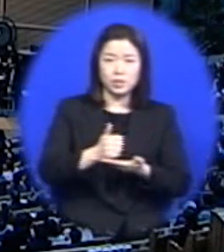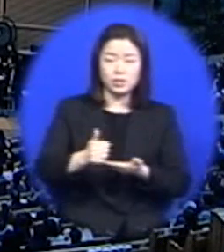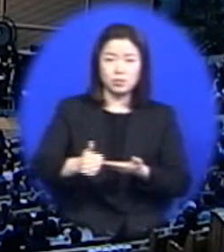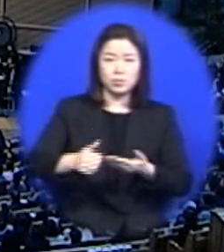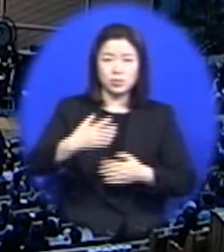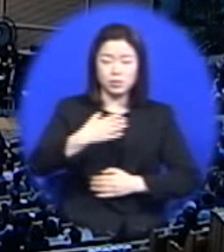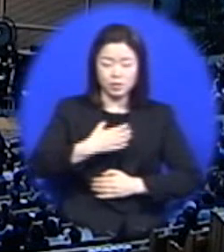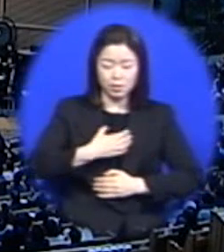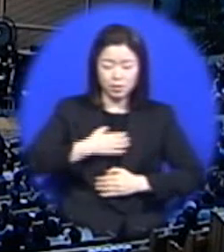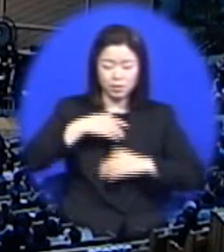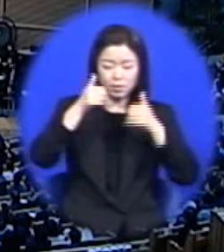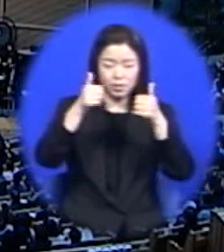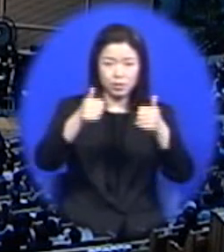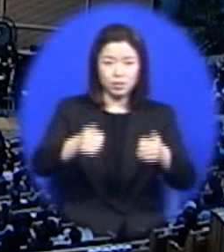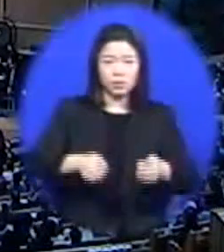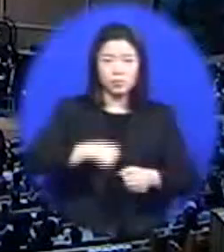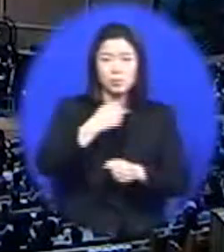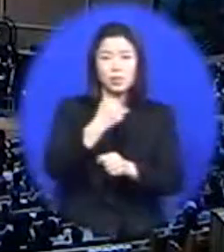주님을